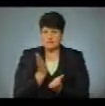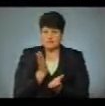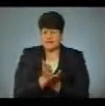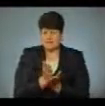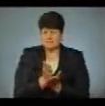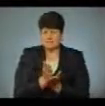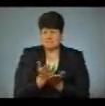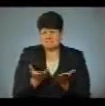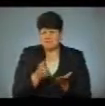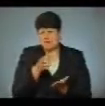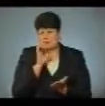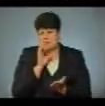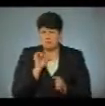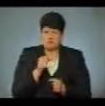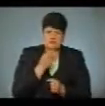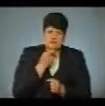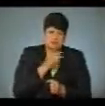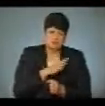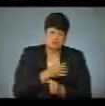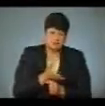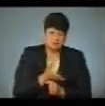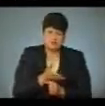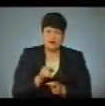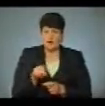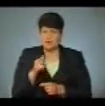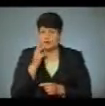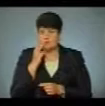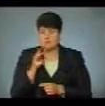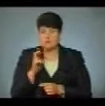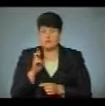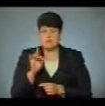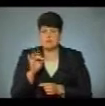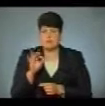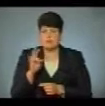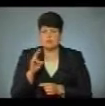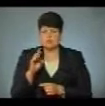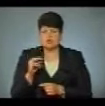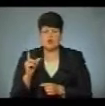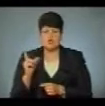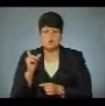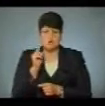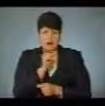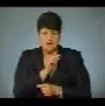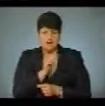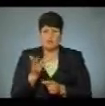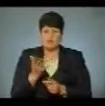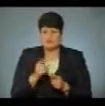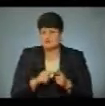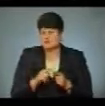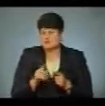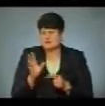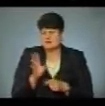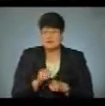якимось чи напитком, чи їжею. Тут ми бачимо бронзову шпильку, якою, скоріш за все, був